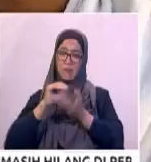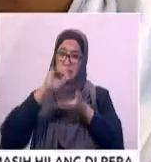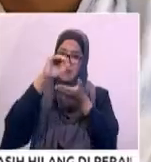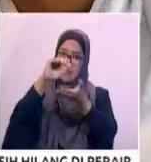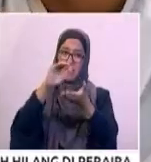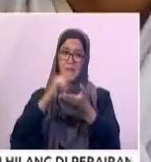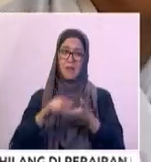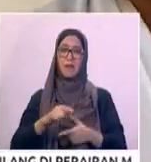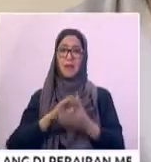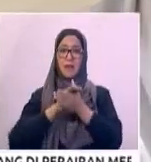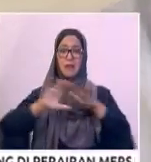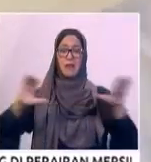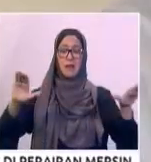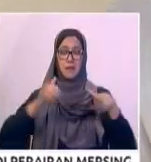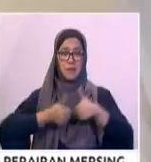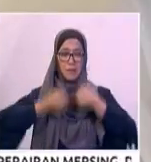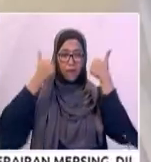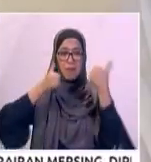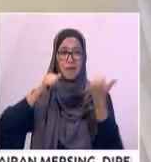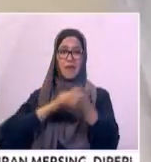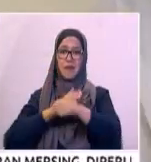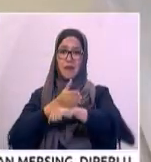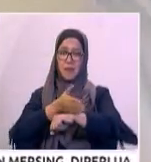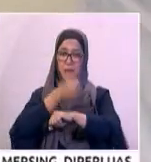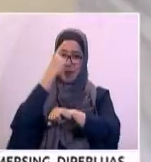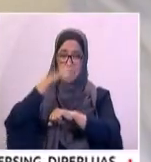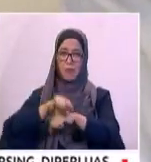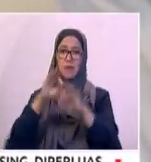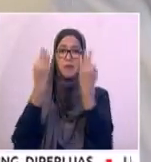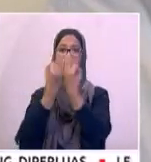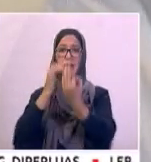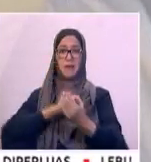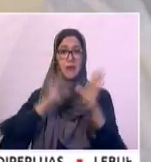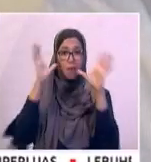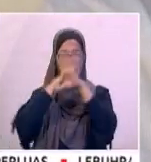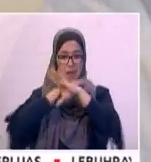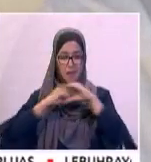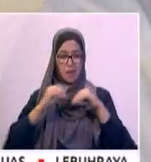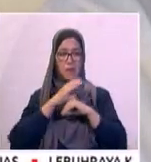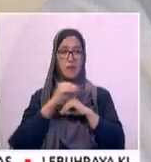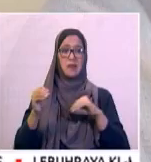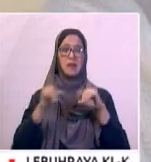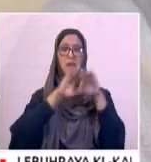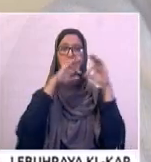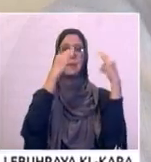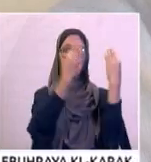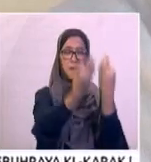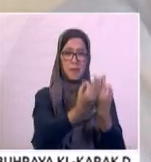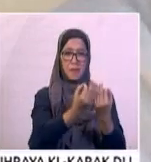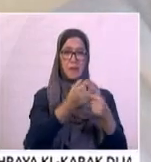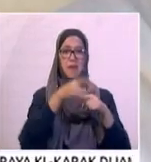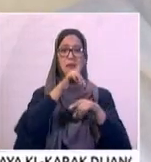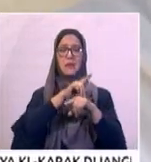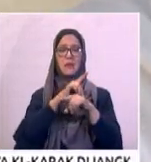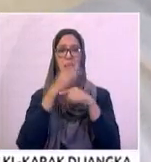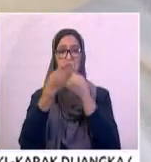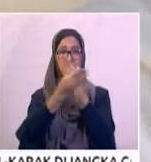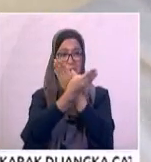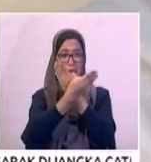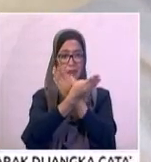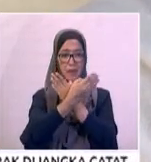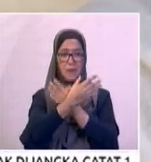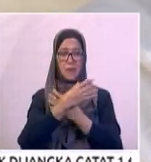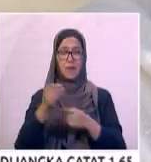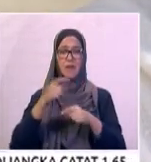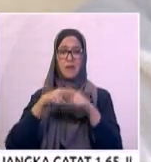saya yang berada di Kuching, Sarawak, dan keluarga mertua berada di Banting, Selangor. Anak-anak saya tinggalkan dekat Kuching, Sarawak dengan